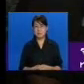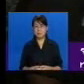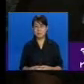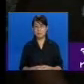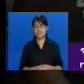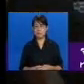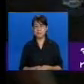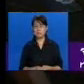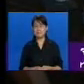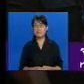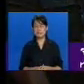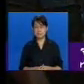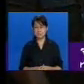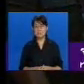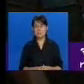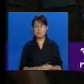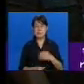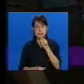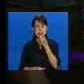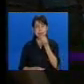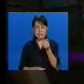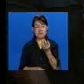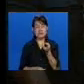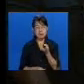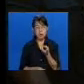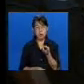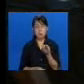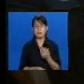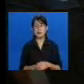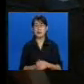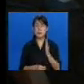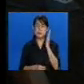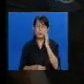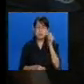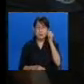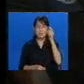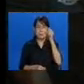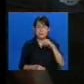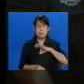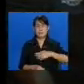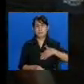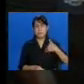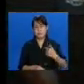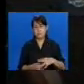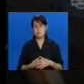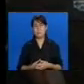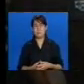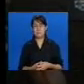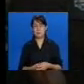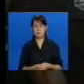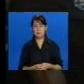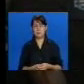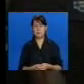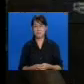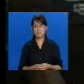boleh sikit-sikit กินได้นิดๆครับนอนก็หลับก็ไม่ค่อยดีเท่าไหร่นะครับครับ แล้วป้องกันยุง